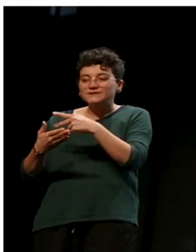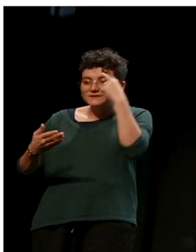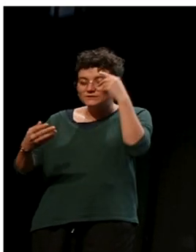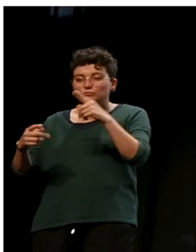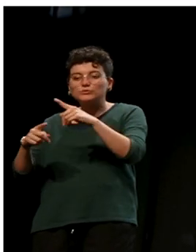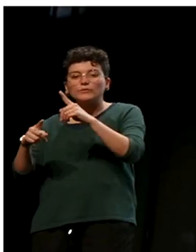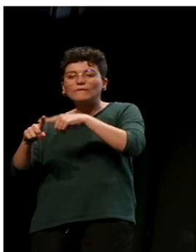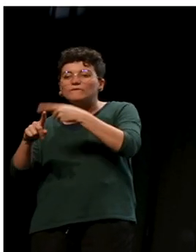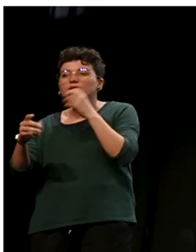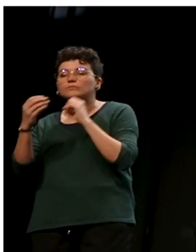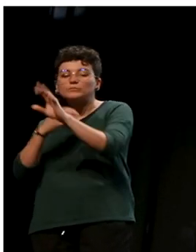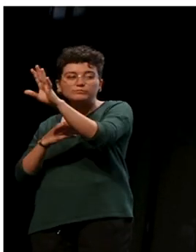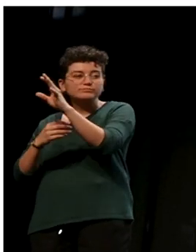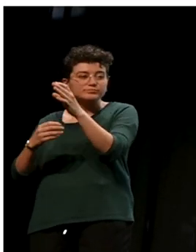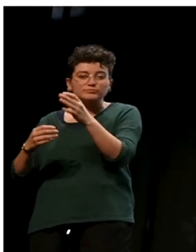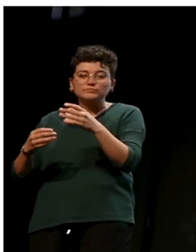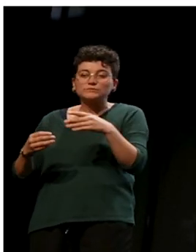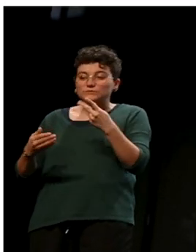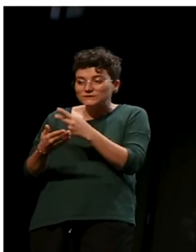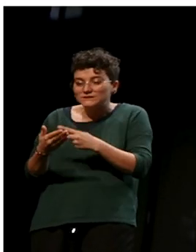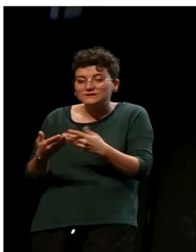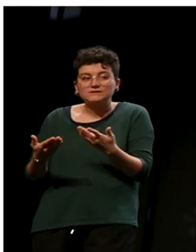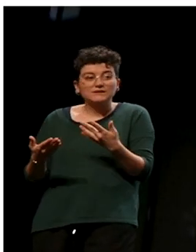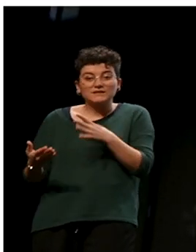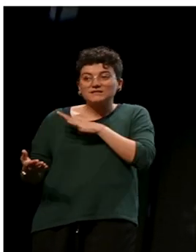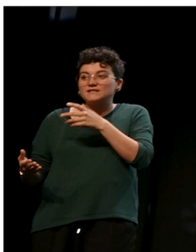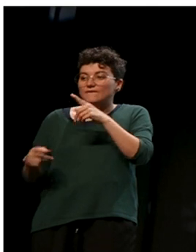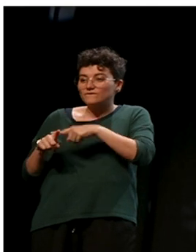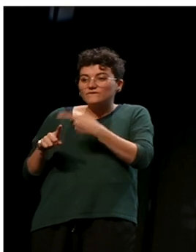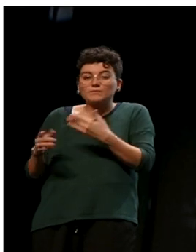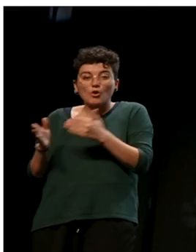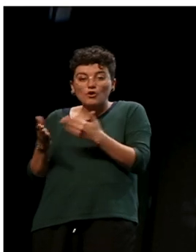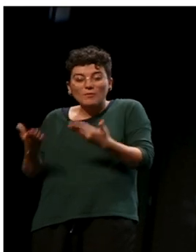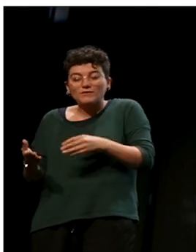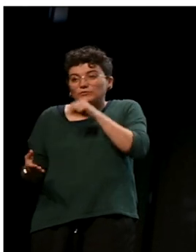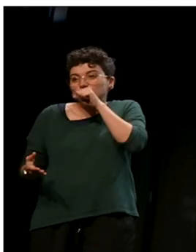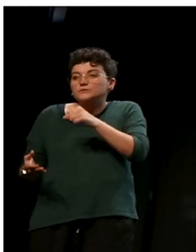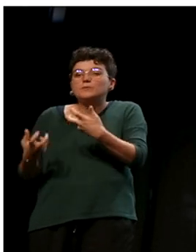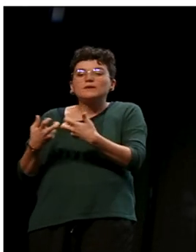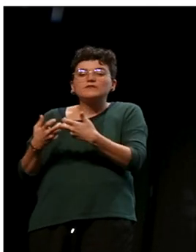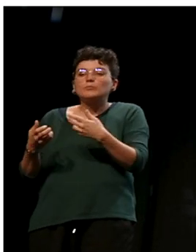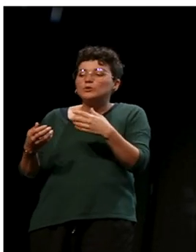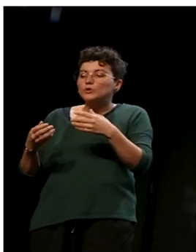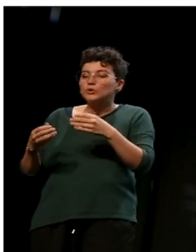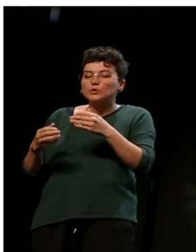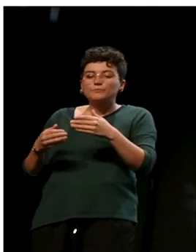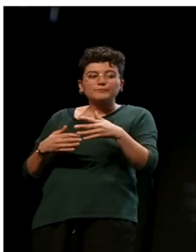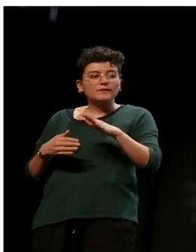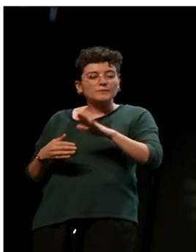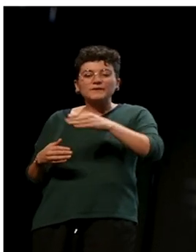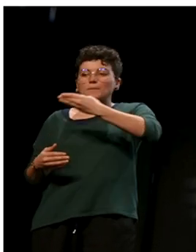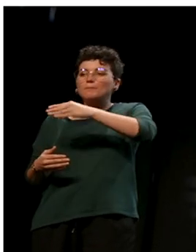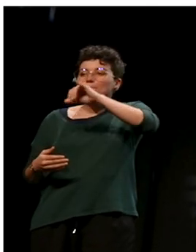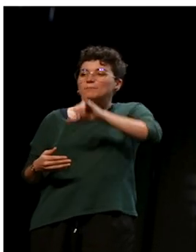il y a DreamWorks qui fait des trucs en 3D et que je pense... que là où vous dites qu'il n'y a plus de créativité, bah en fait, non, parce que de toute